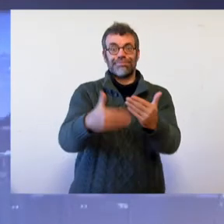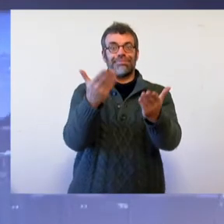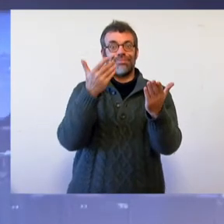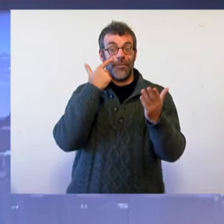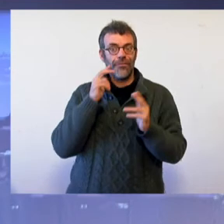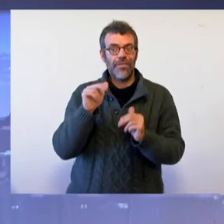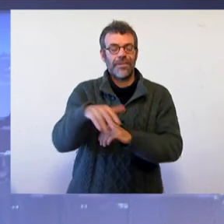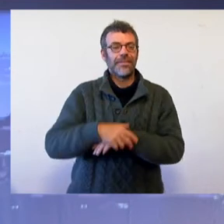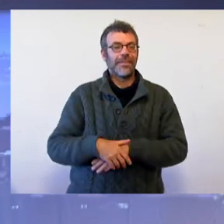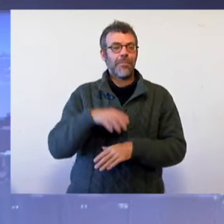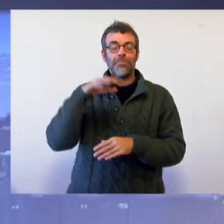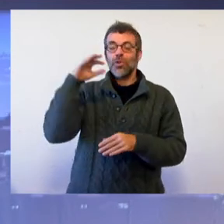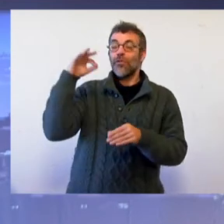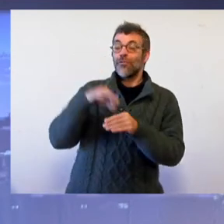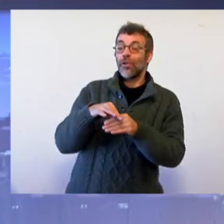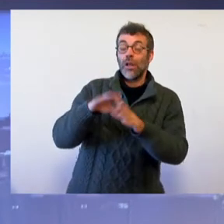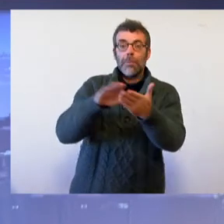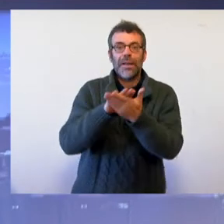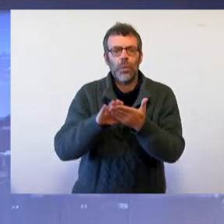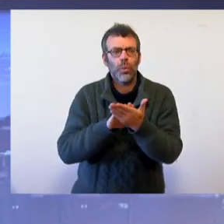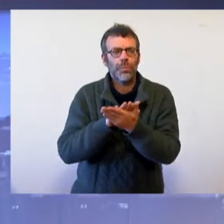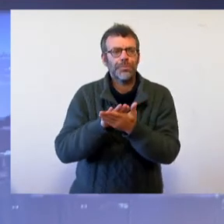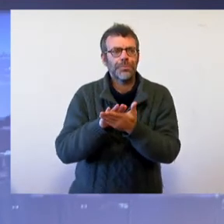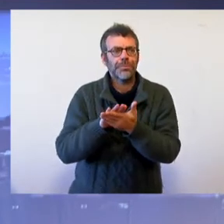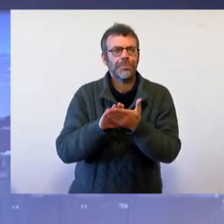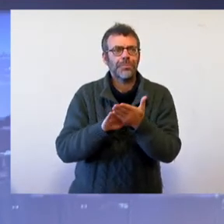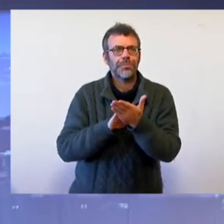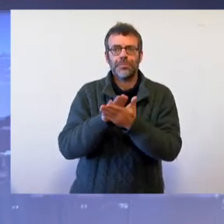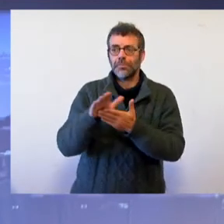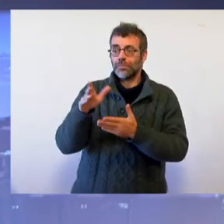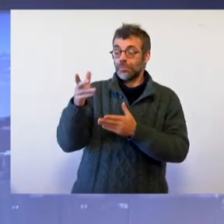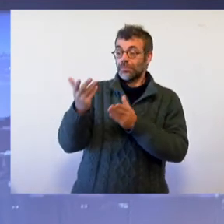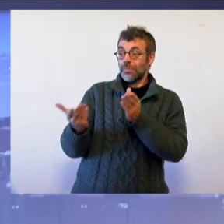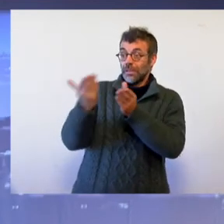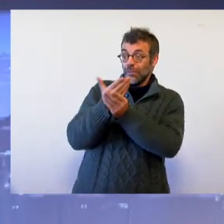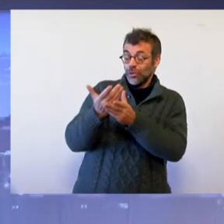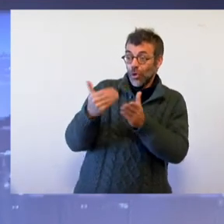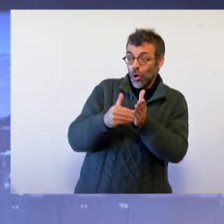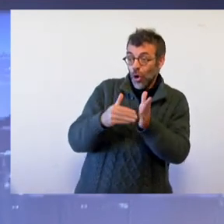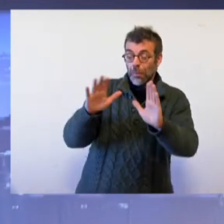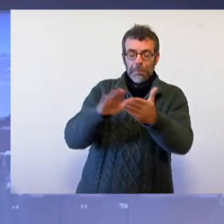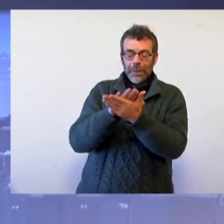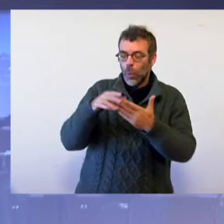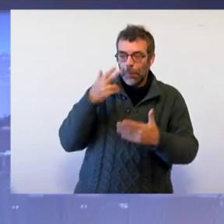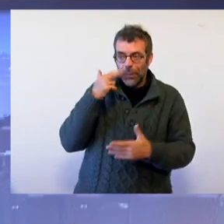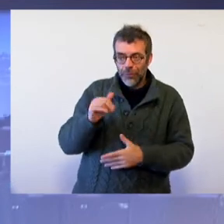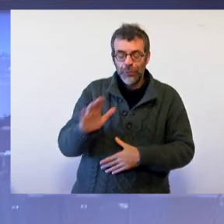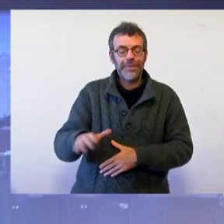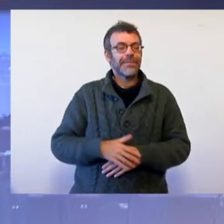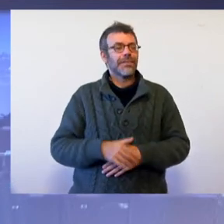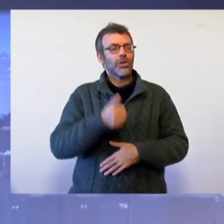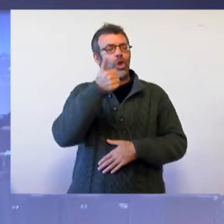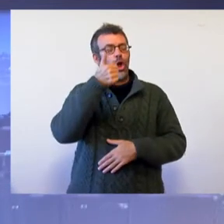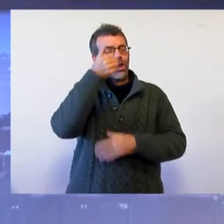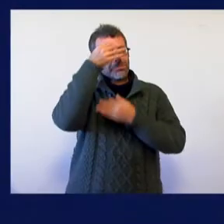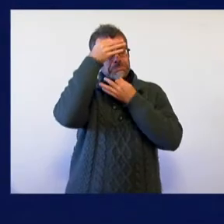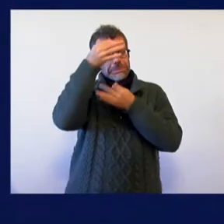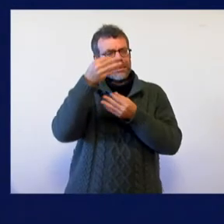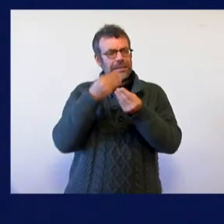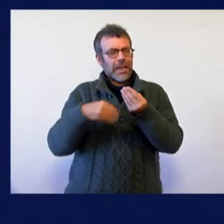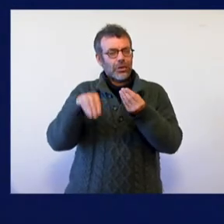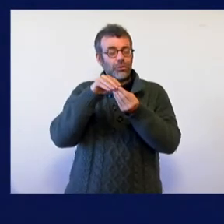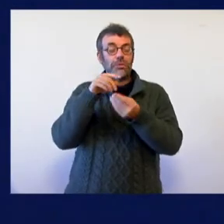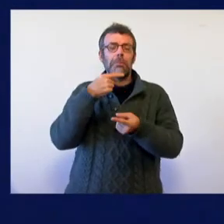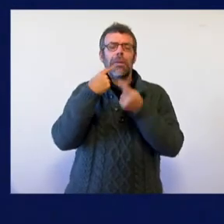Ah oui, pardon, madame Miralles, pardon. Allez, c'est que je ne vous avais pas vu. Juste une petite précision, vous parlez de